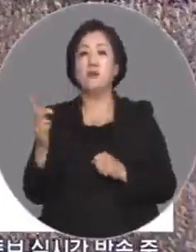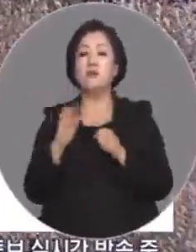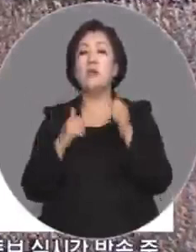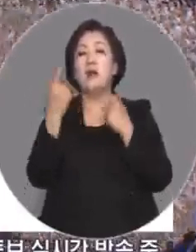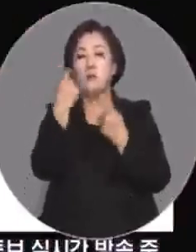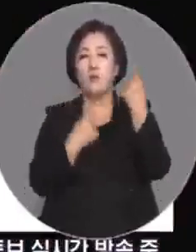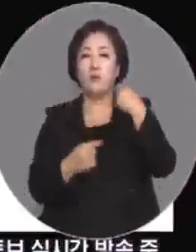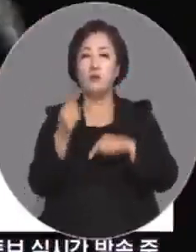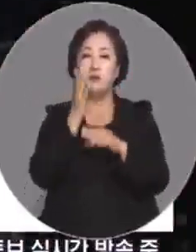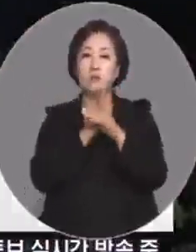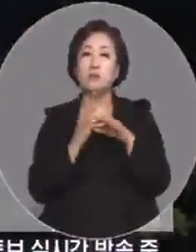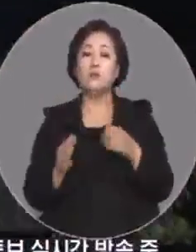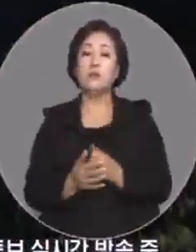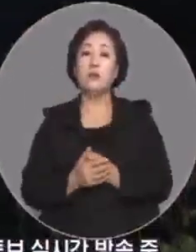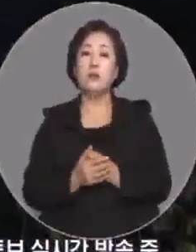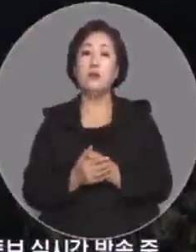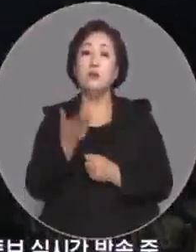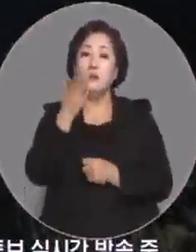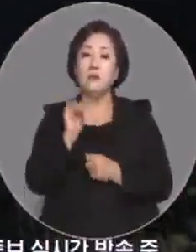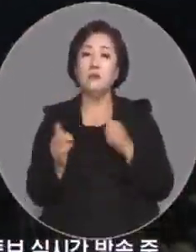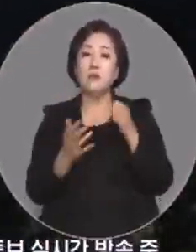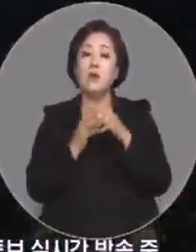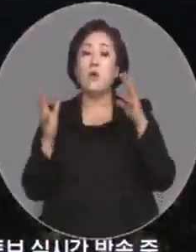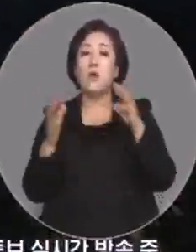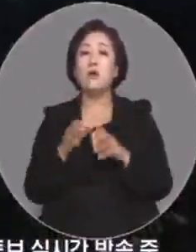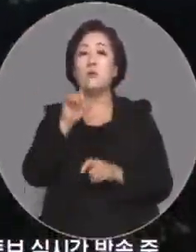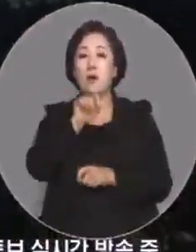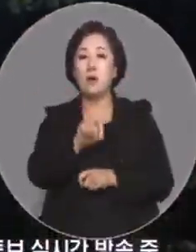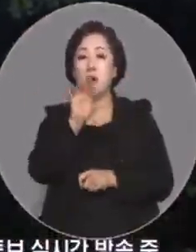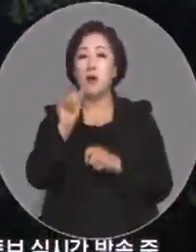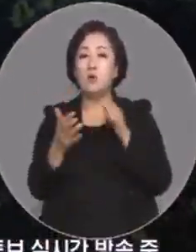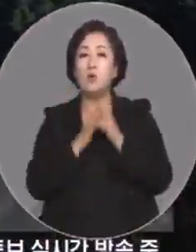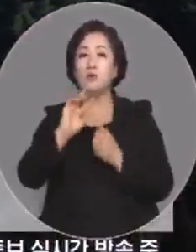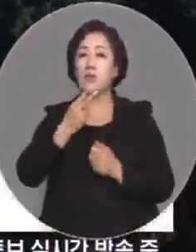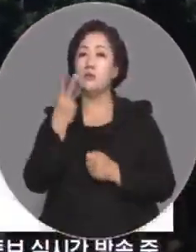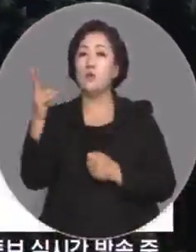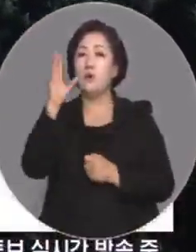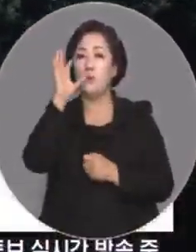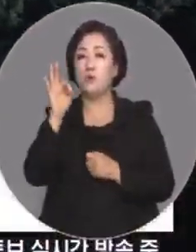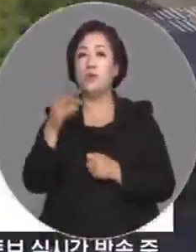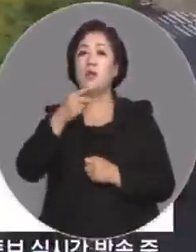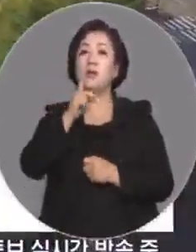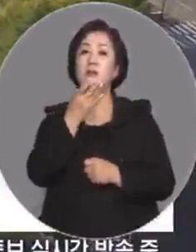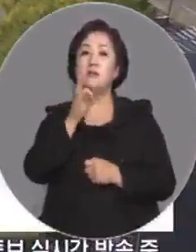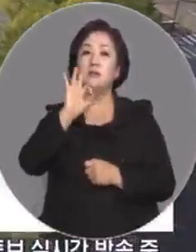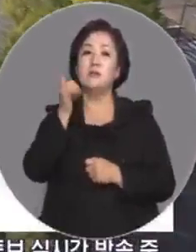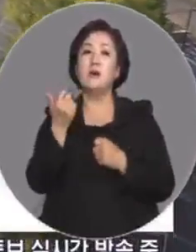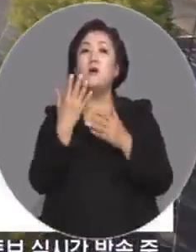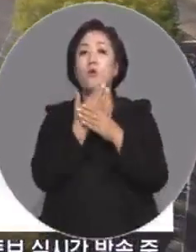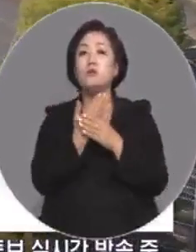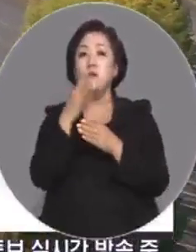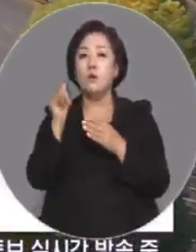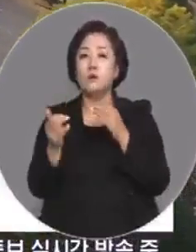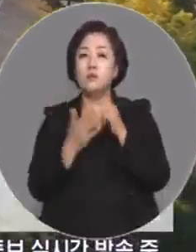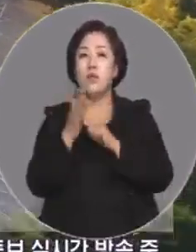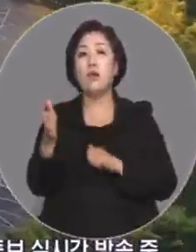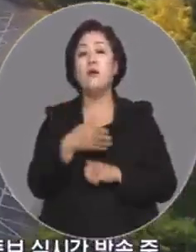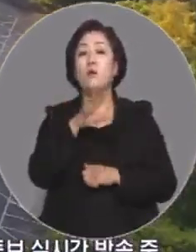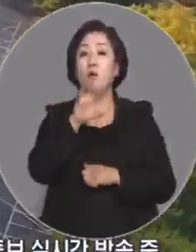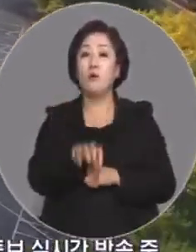끊이지 않습니다. 그러나 복합 웰컴 센터에서 고개를 돌려 바로 옆 등억 온천 지구를 바라보면 썰렁하기만